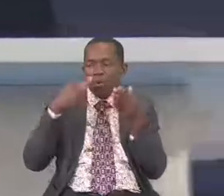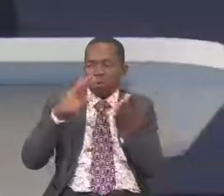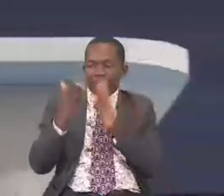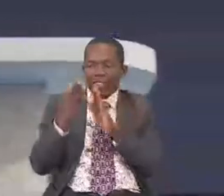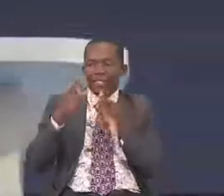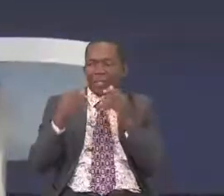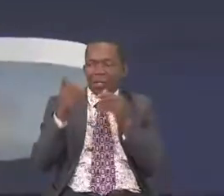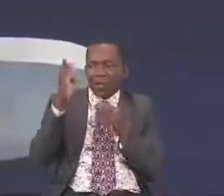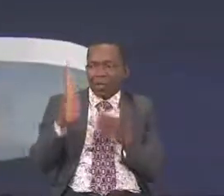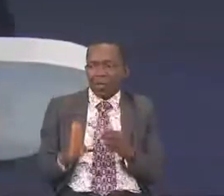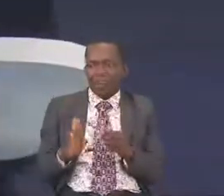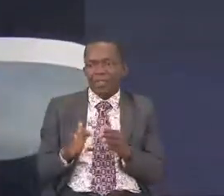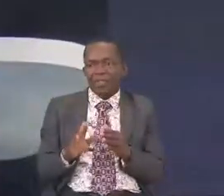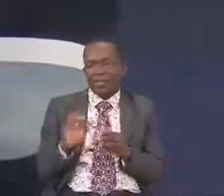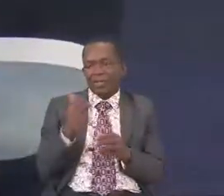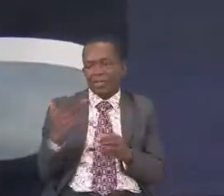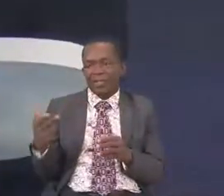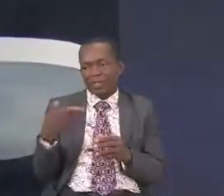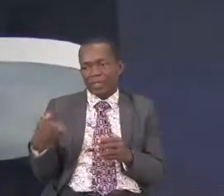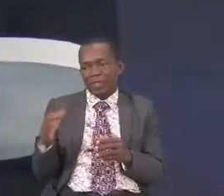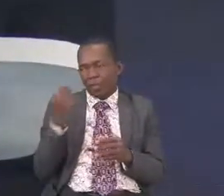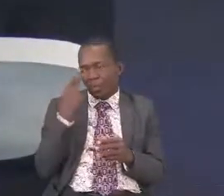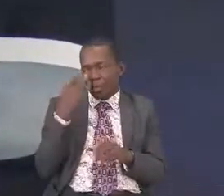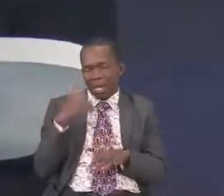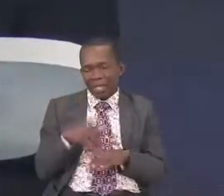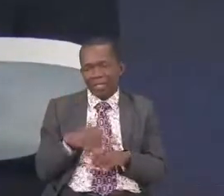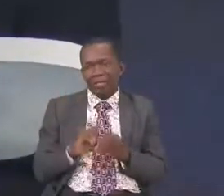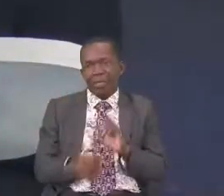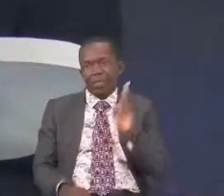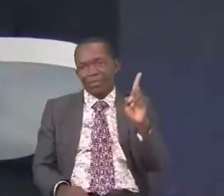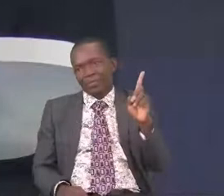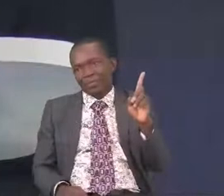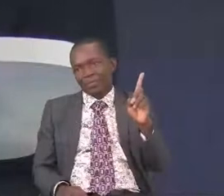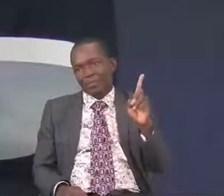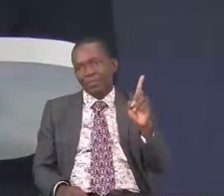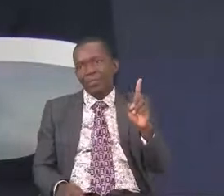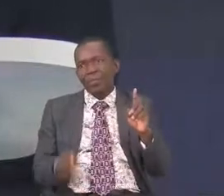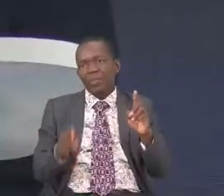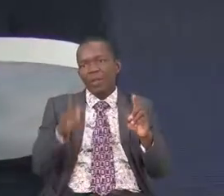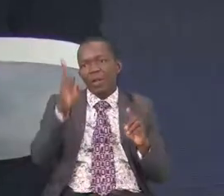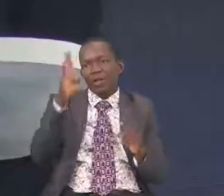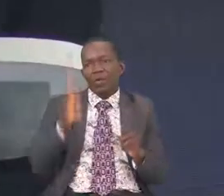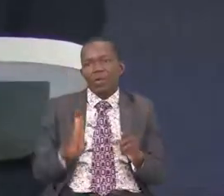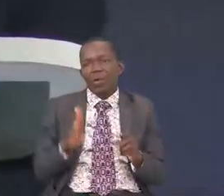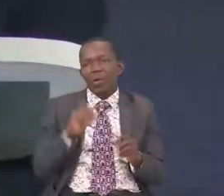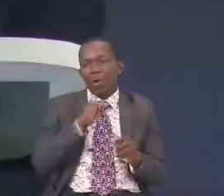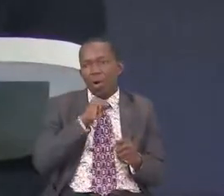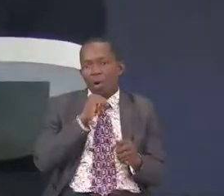trois éléments. Premièrement, la promesse infaillible de Dieu pour chaque